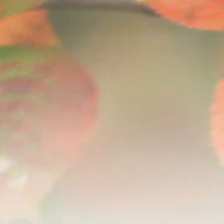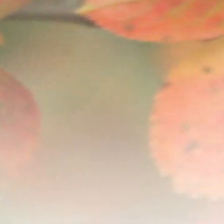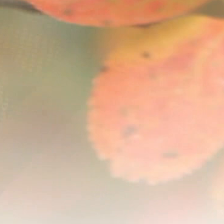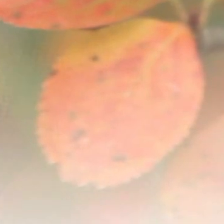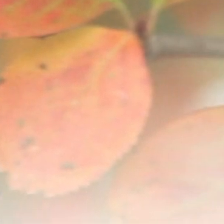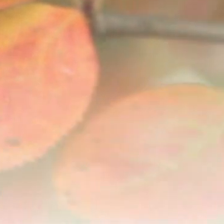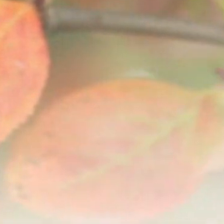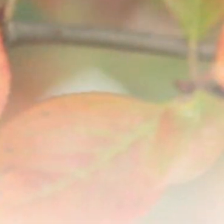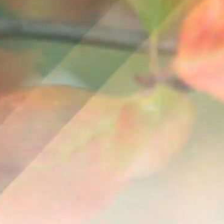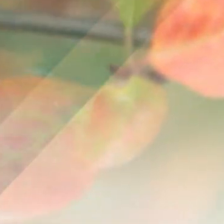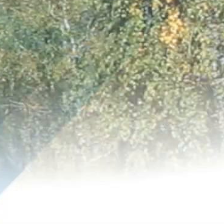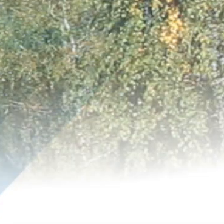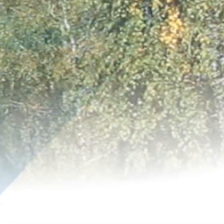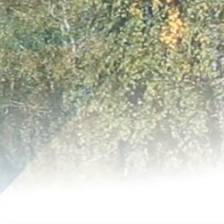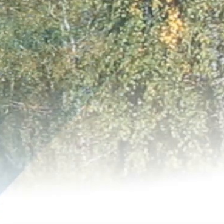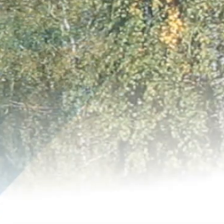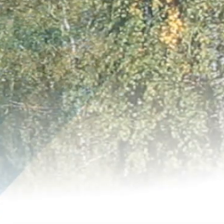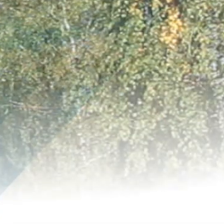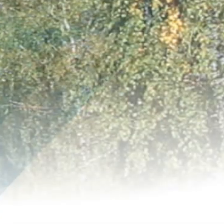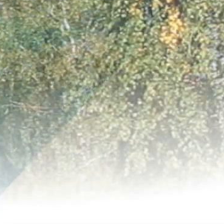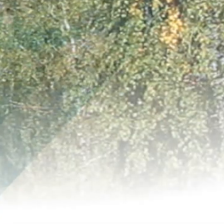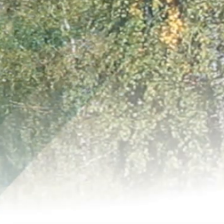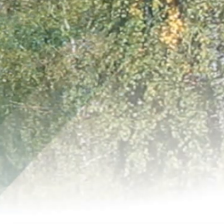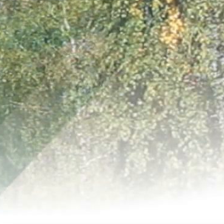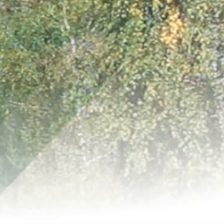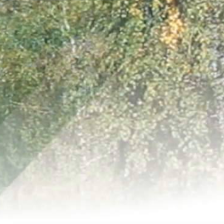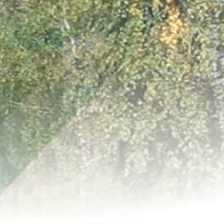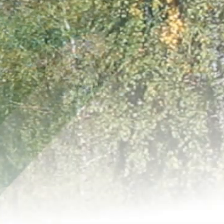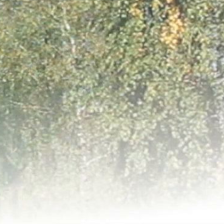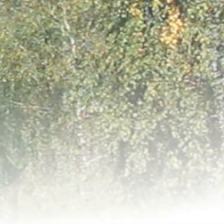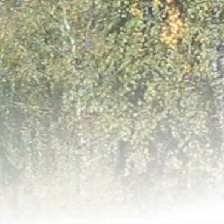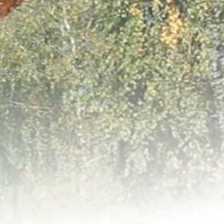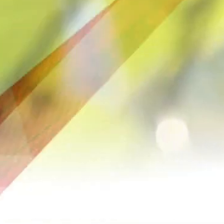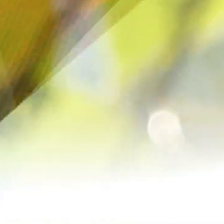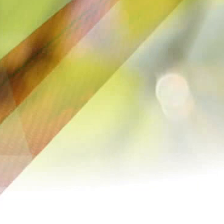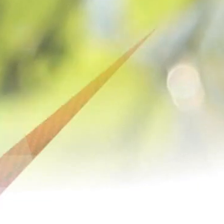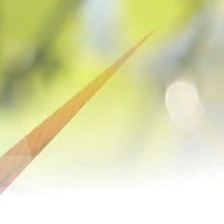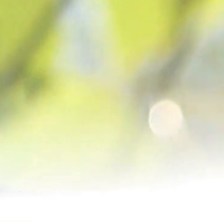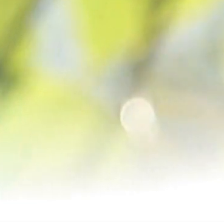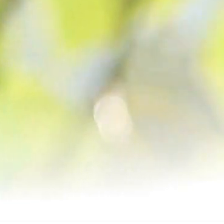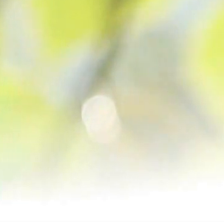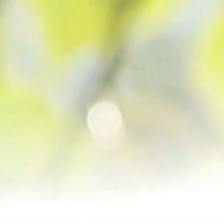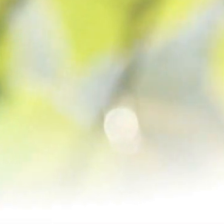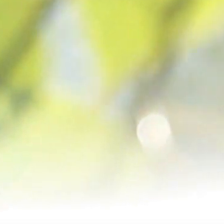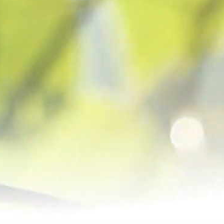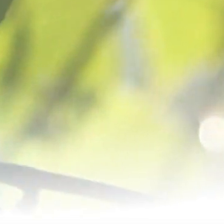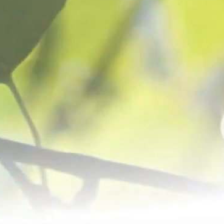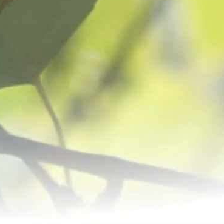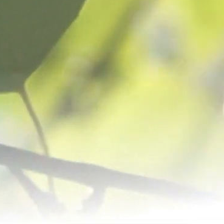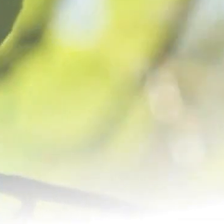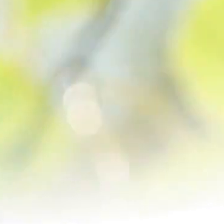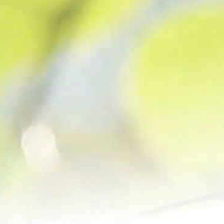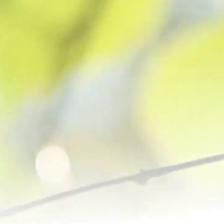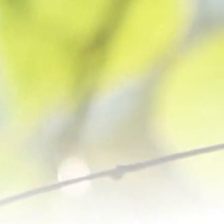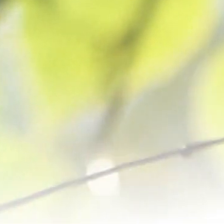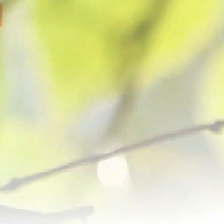маглі адзначацца пакравіны асеннія дзяды, свята памінавення памерлых продкаў. У залежнасці ад мясцовасці яны прыпадалі на розныя